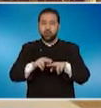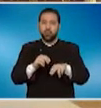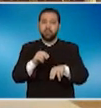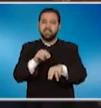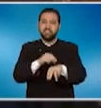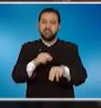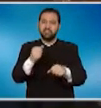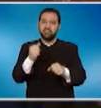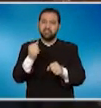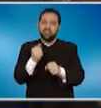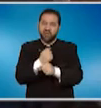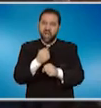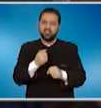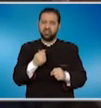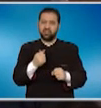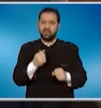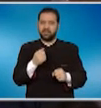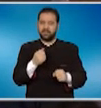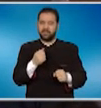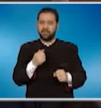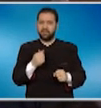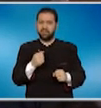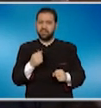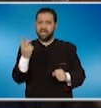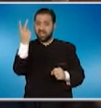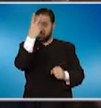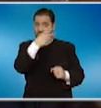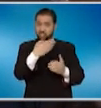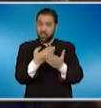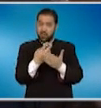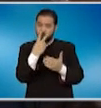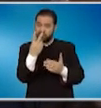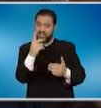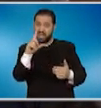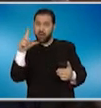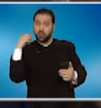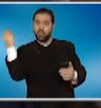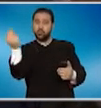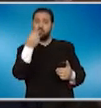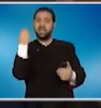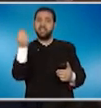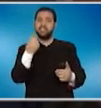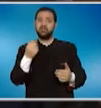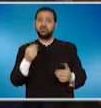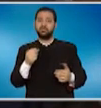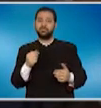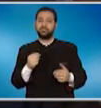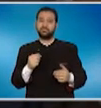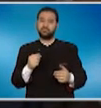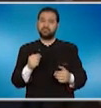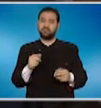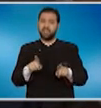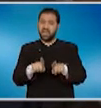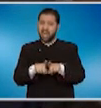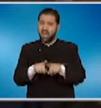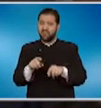conferă identitate lucrurilor care intră empiric prin simțuri în cugetul lui. Deci